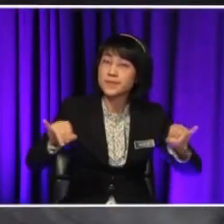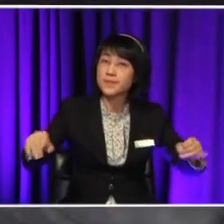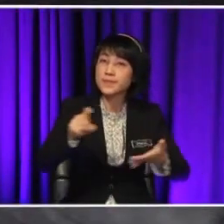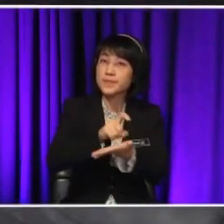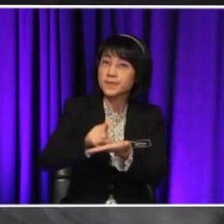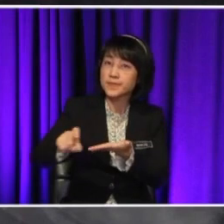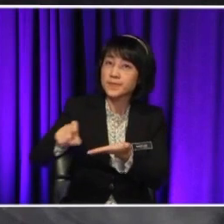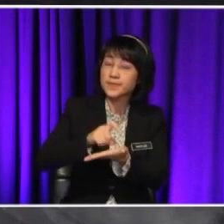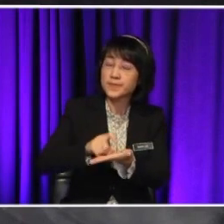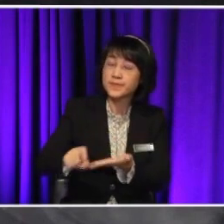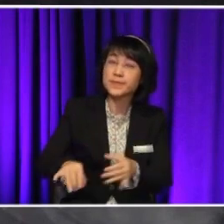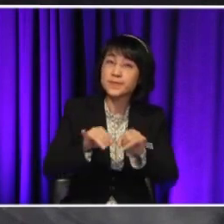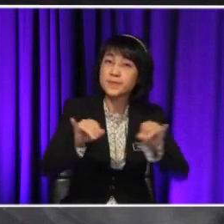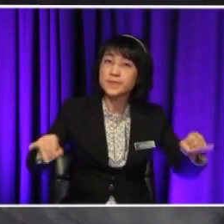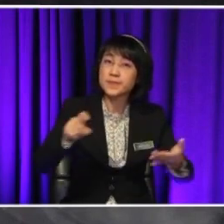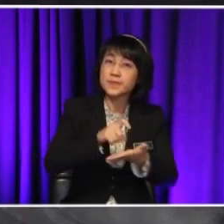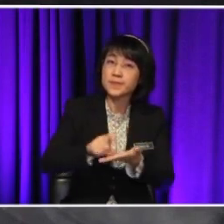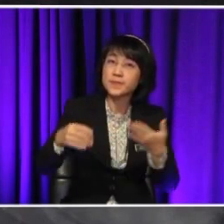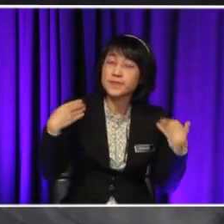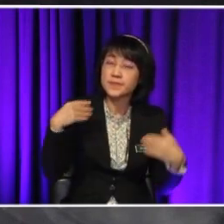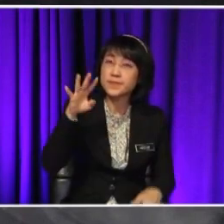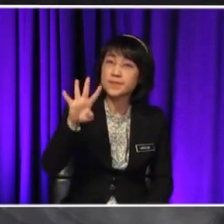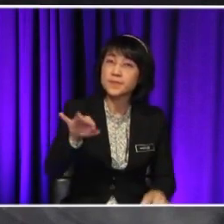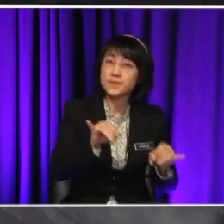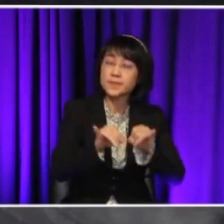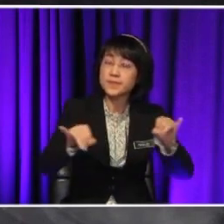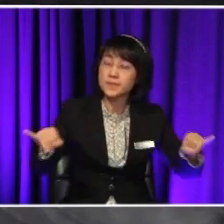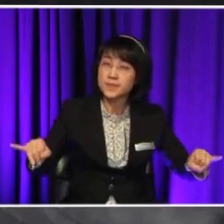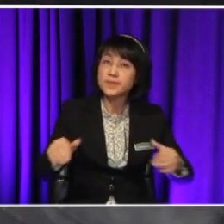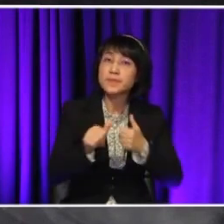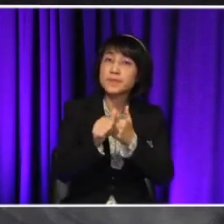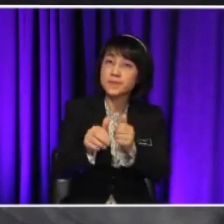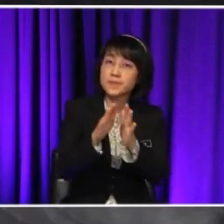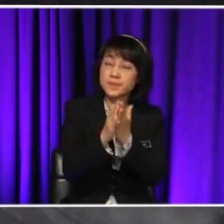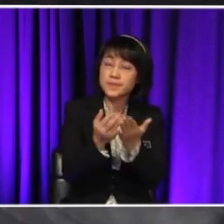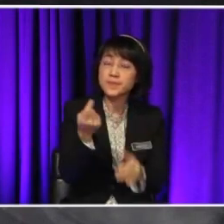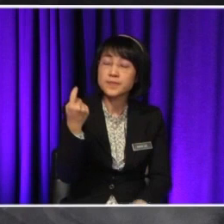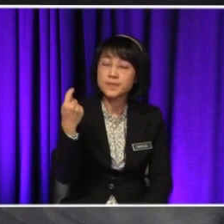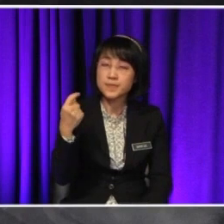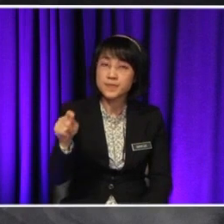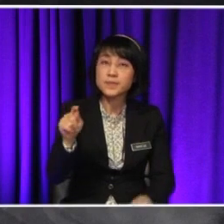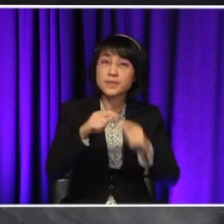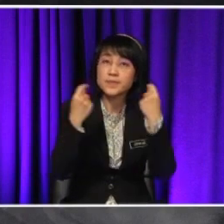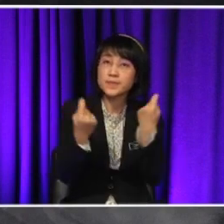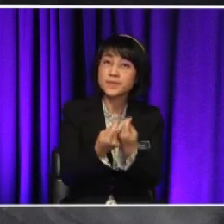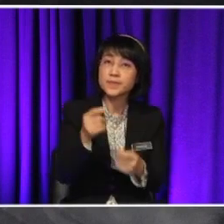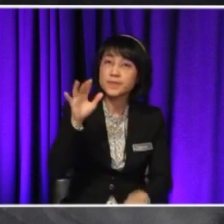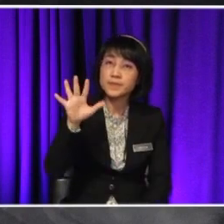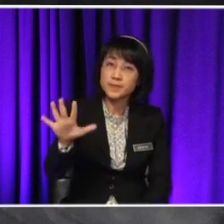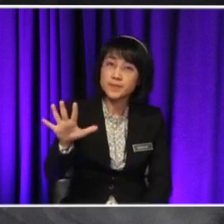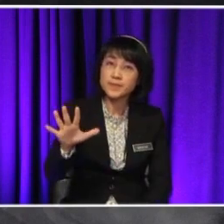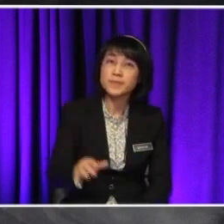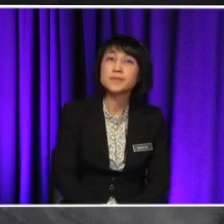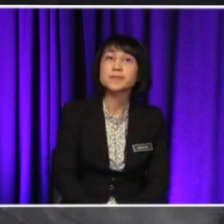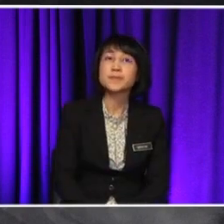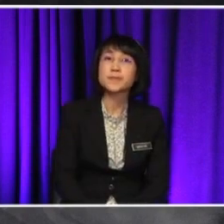batik. Jenis-jenis batik ni ada 4 jenis lah kalau mengikut buku teks KSSM tingkatan 5. Okey, batik pelangi, batik canting, batik blok